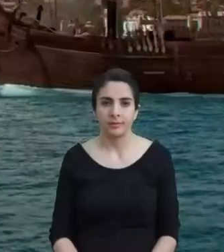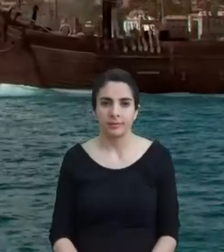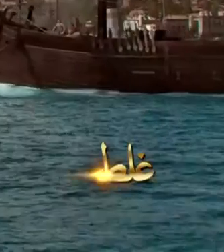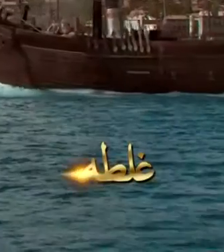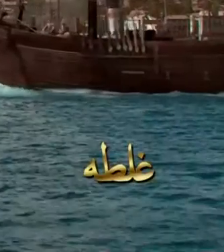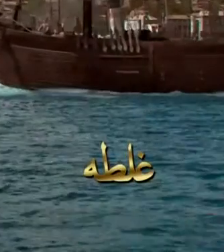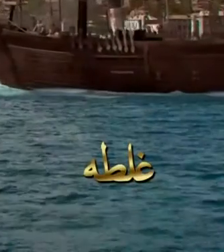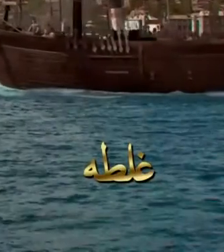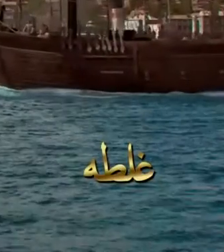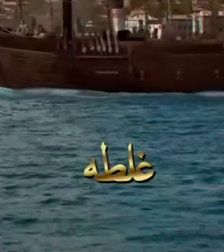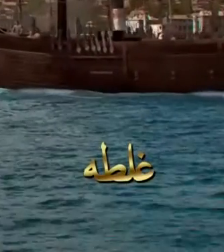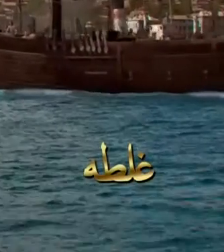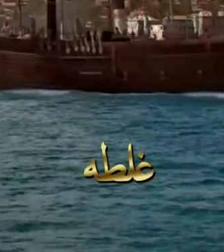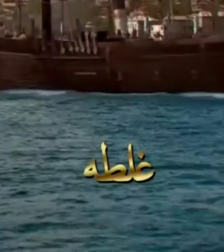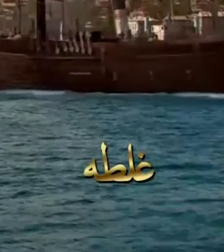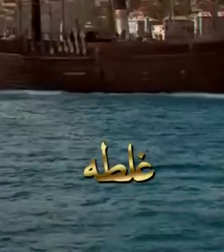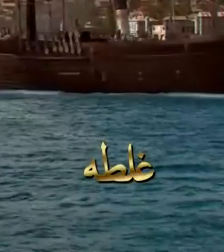yürüdü. Galata yazdı.